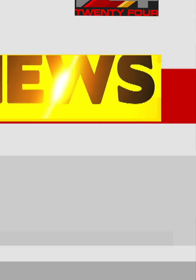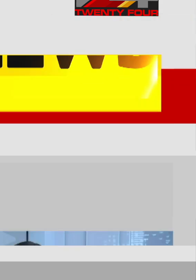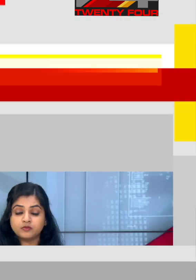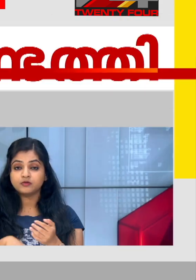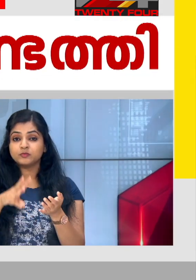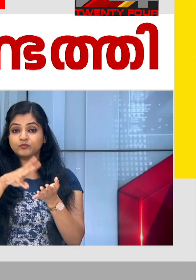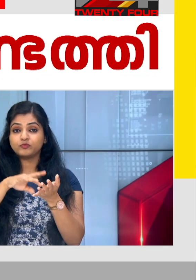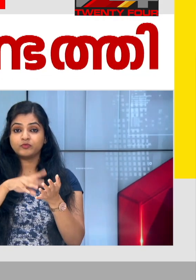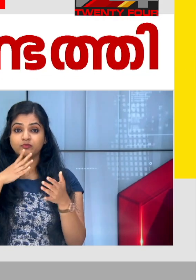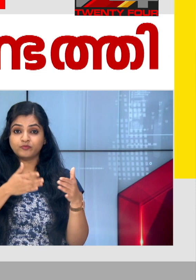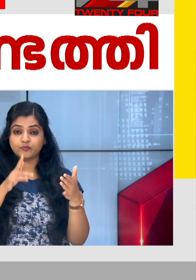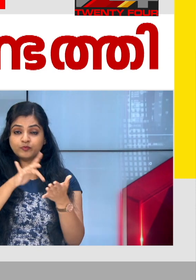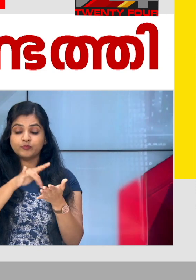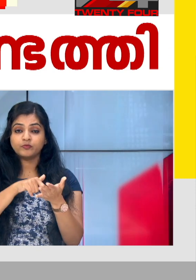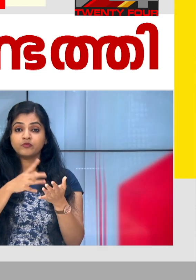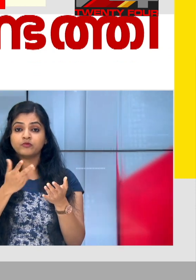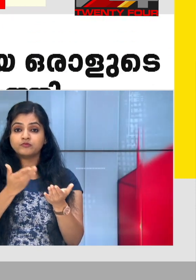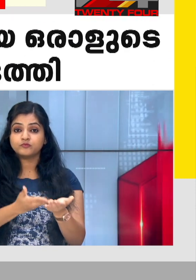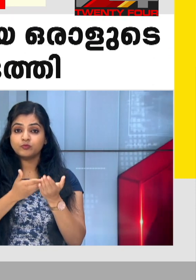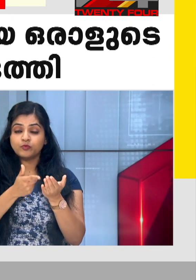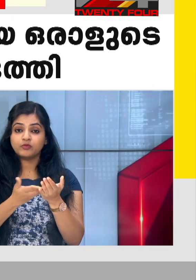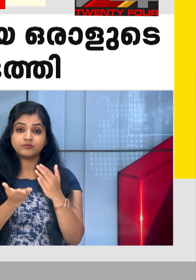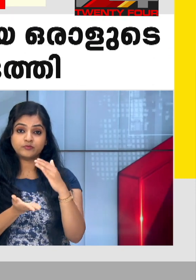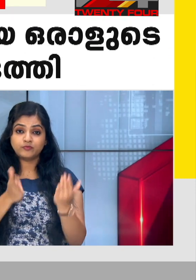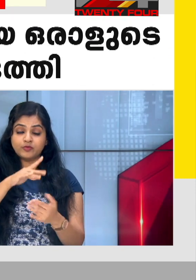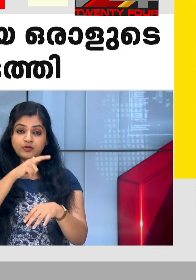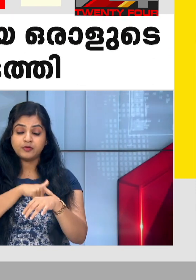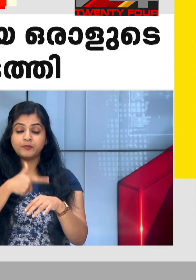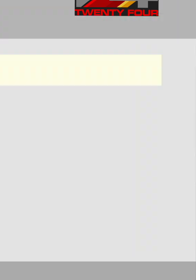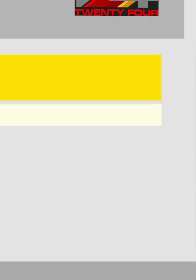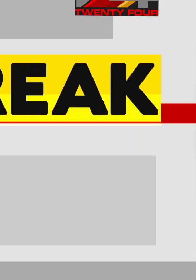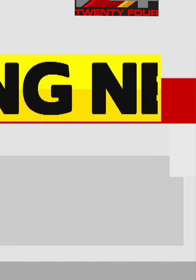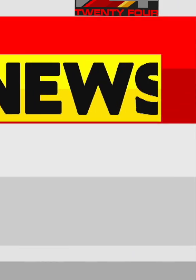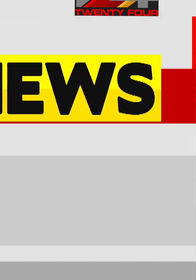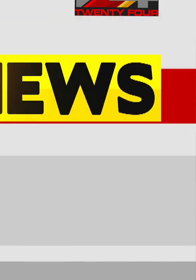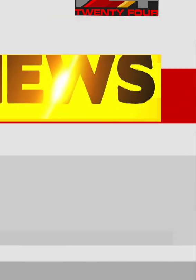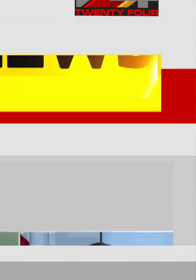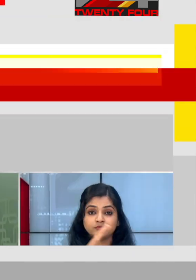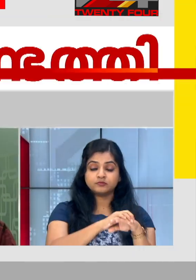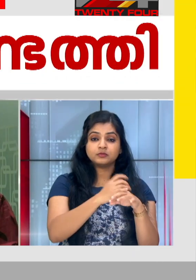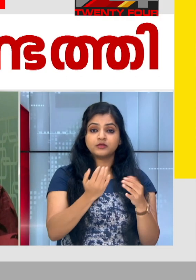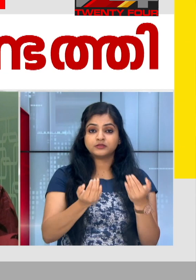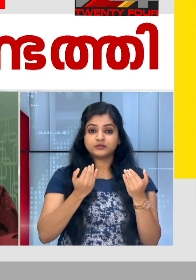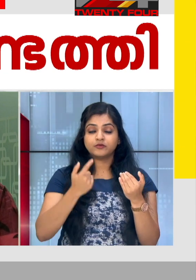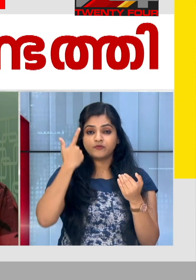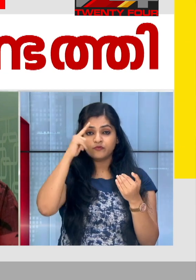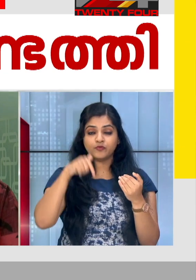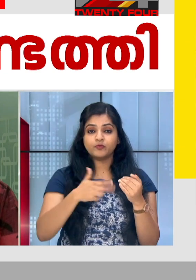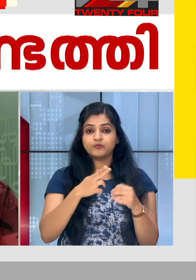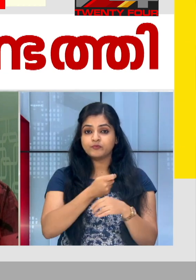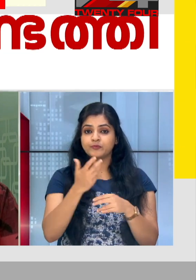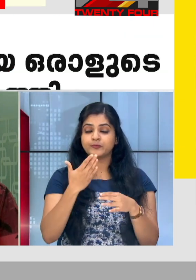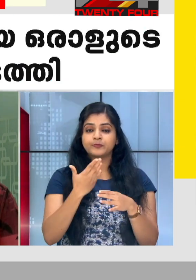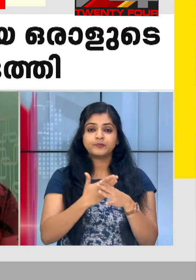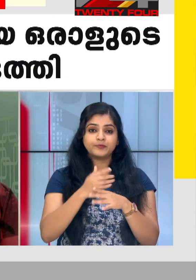മുതലപ്പുഴയിൽ വള്ളം മറിയുമ്പോൾ എവിടെയെങ്കിലും കരയിലേക്ക് കയറാനായി പുലിമുട്ടുകളിൽ പിടിക്കാനുള്ള ശ്രമം മത്സ്യത്തൊഴിലാളികൾ നടത്തും. പക്ഷേ